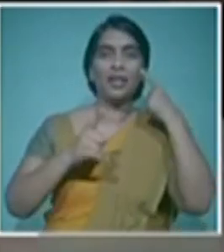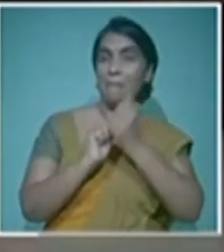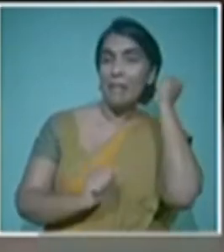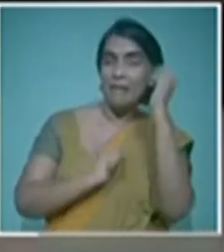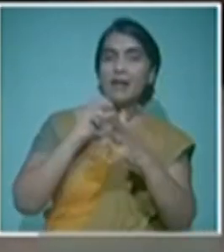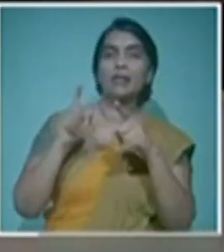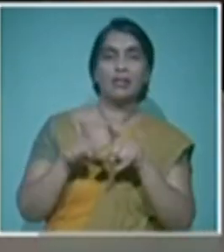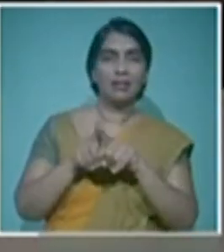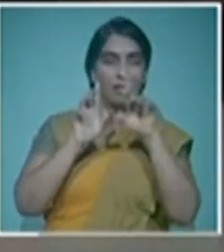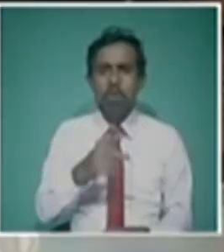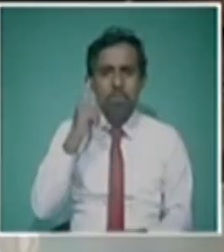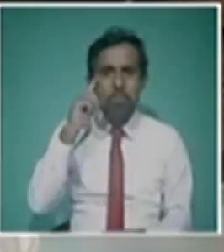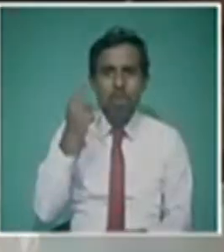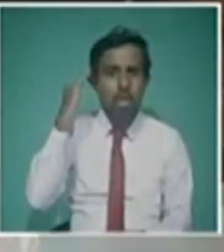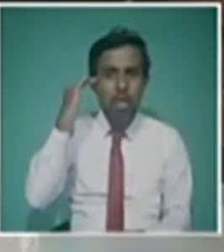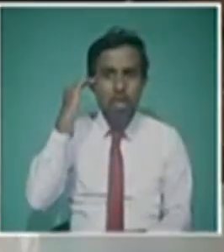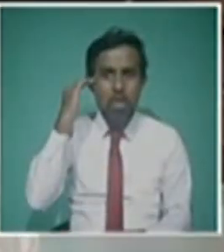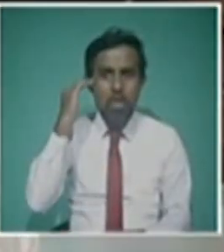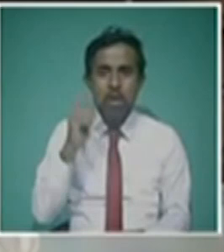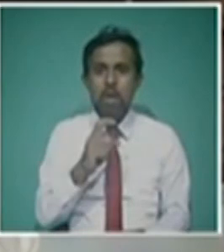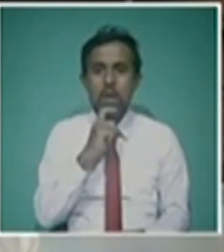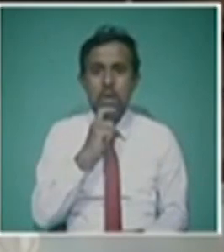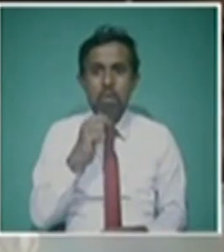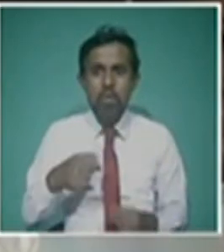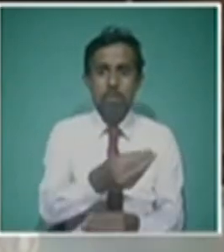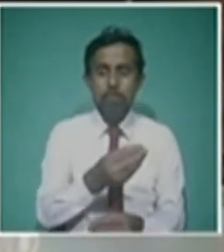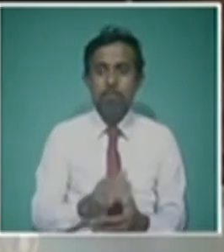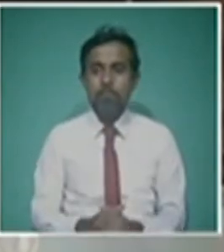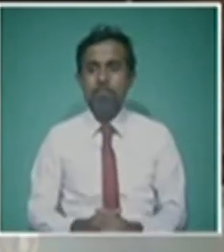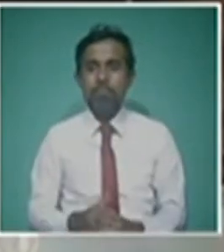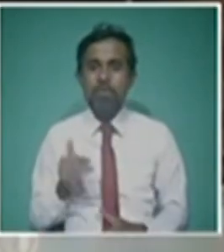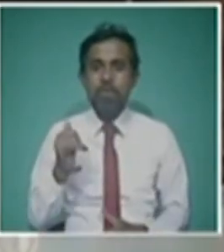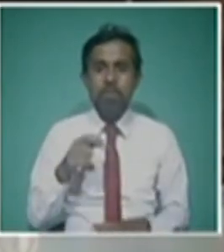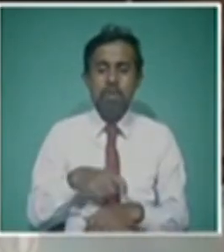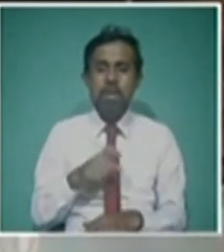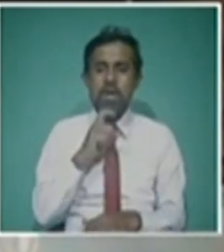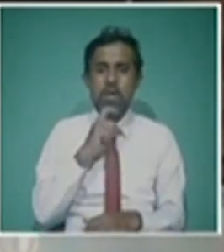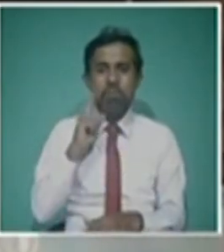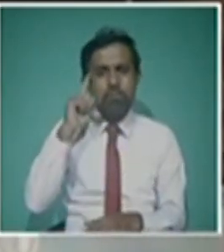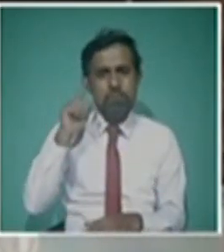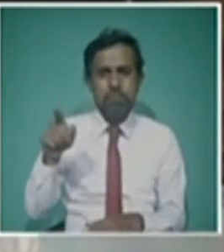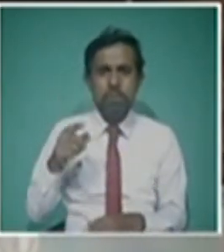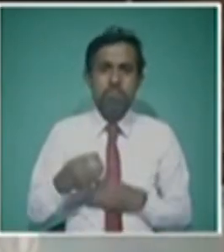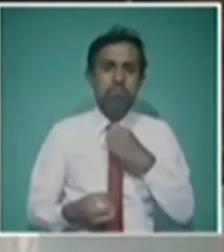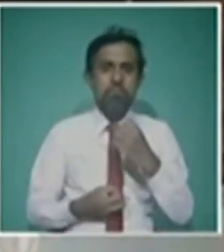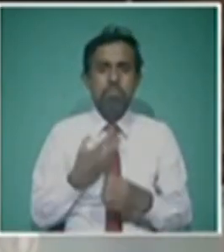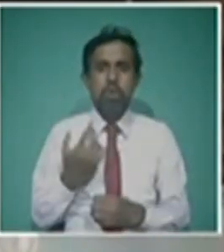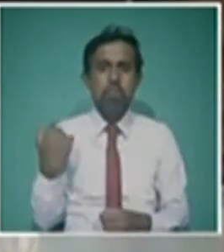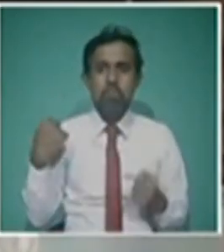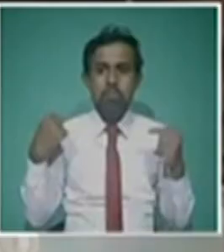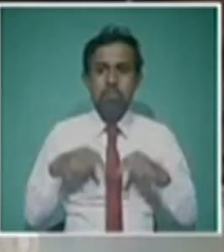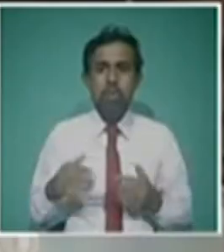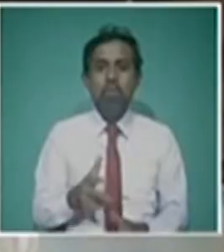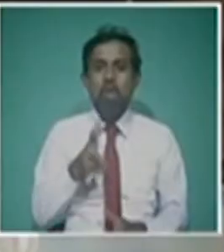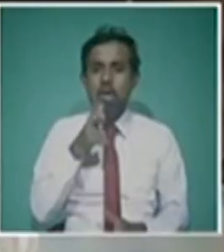ගහන්න මේ වගේ දේවල් කරන්න එපා. එතුමියගේ නඩුව ආද ඇවිල්ලා තියෙනවා උසාවියේ. සමහර විට මේ නඩුව හින්දා දන්නා එතුමිය කලබල වෙලා ඇවිල්ලා මෙතන අපි